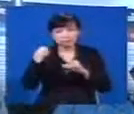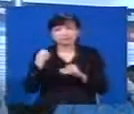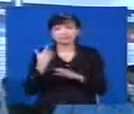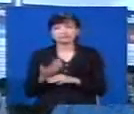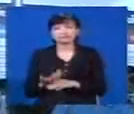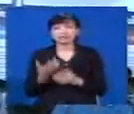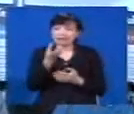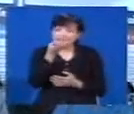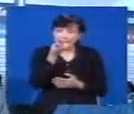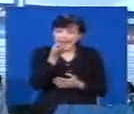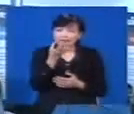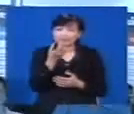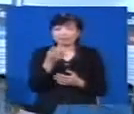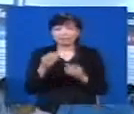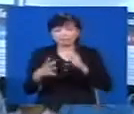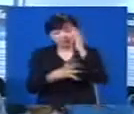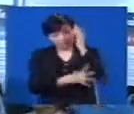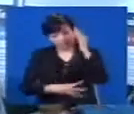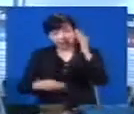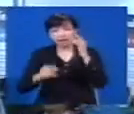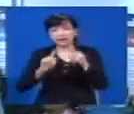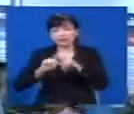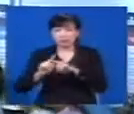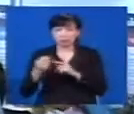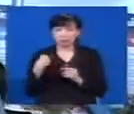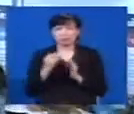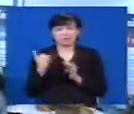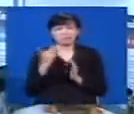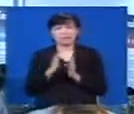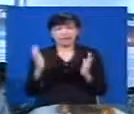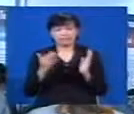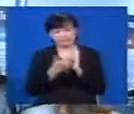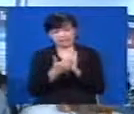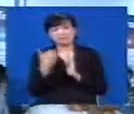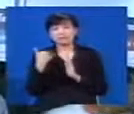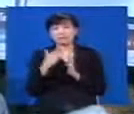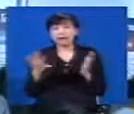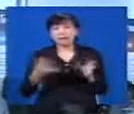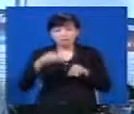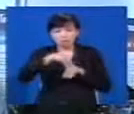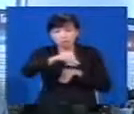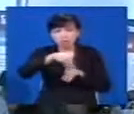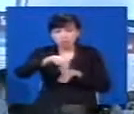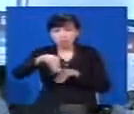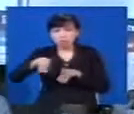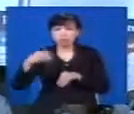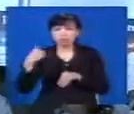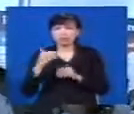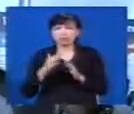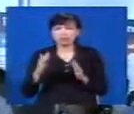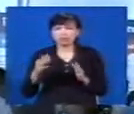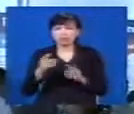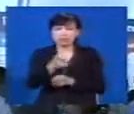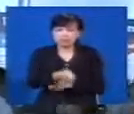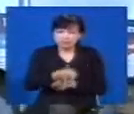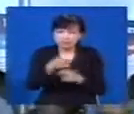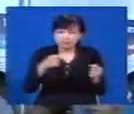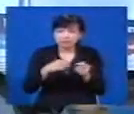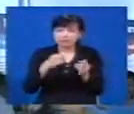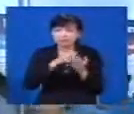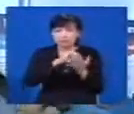เรื่องข้าวมันกับหลังเรามีปริมาณมากนะครับเรามีพื้นที่ปลูกข้าวนะครับการเกษตรของจังหวัดเนี่